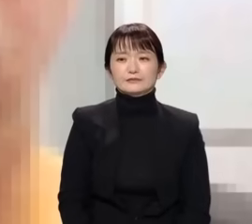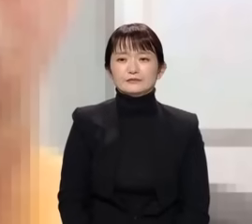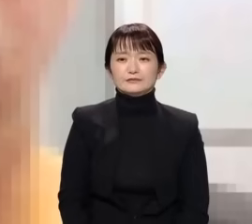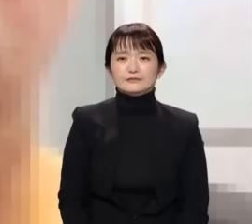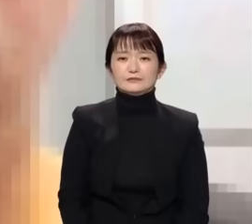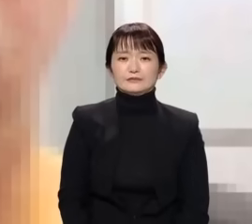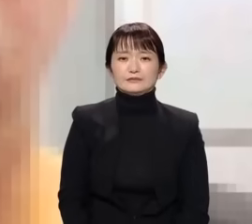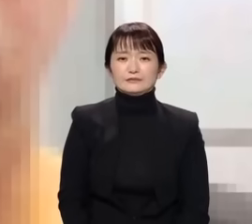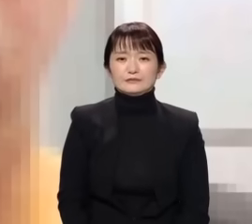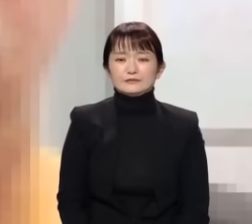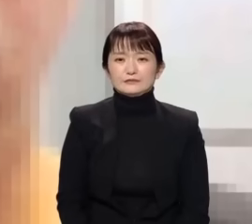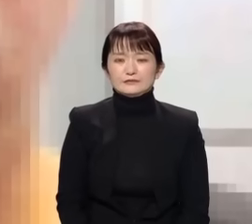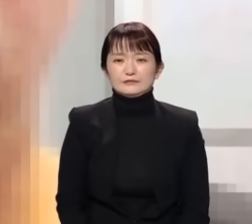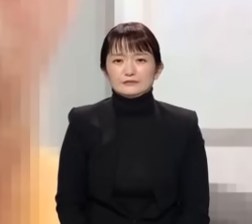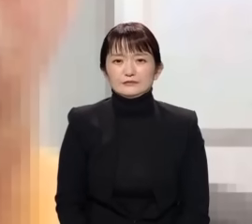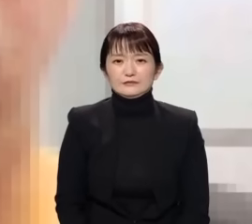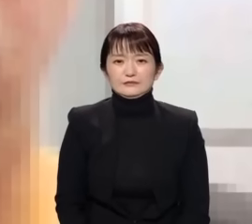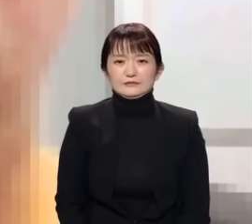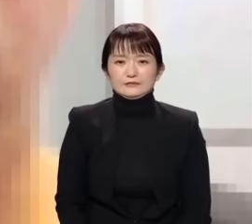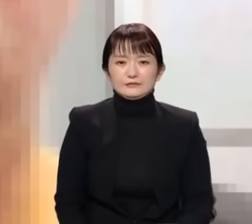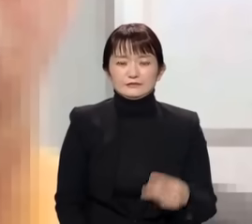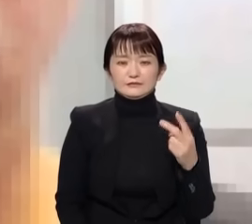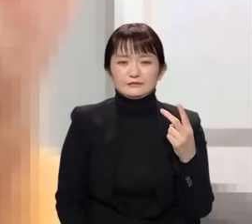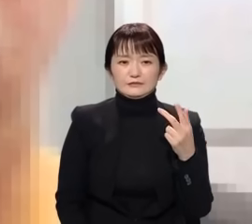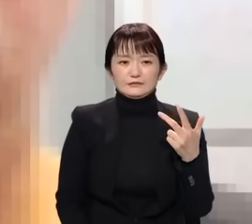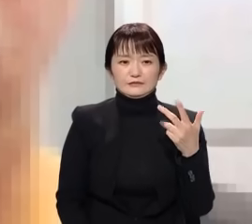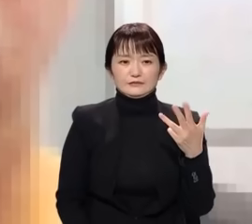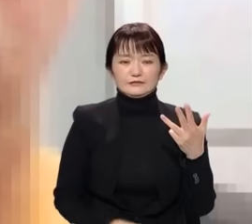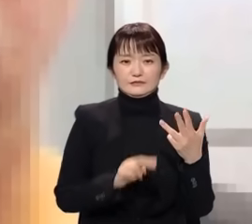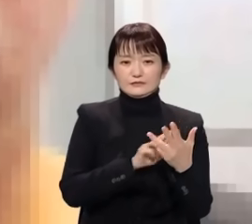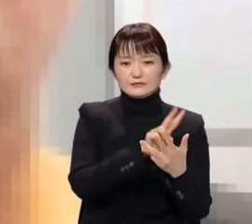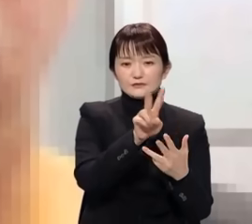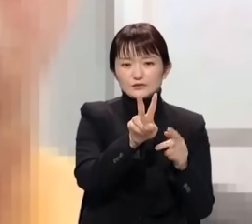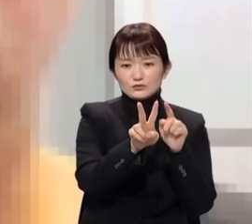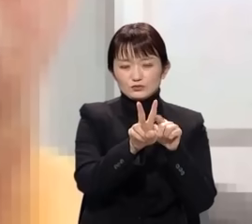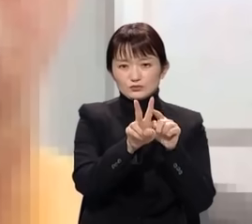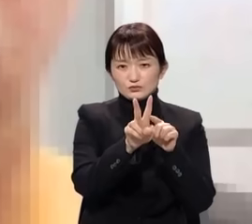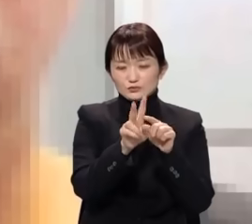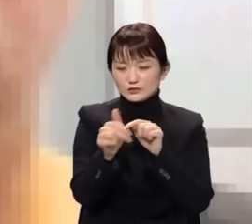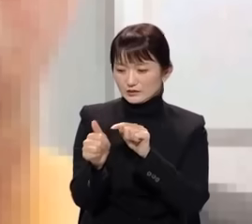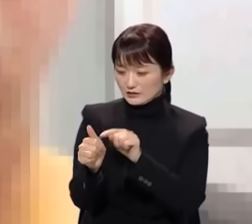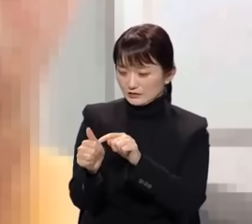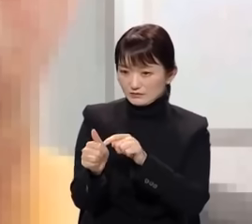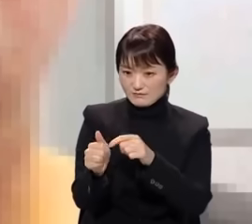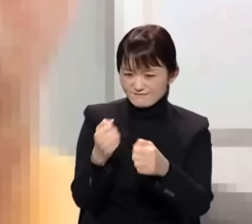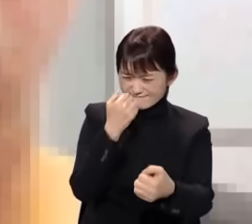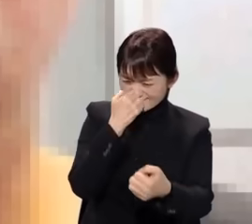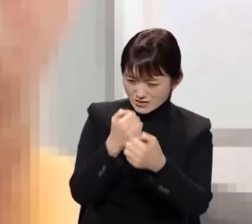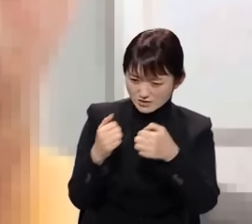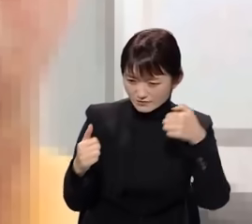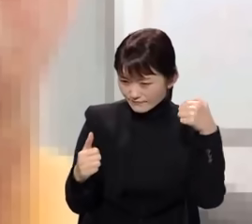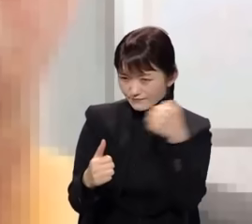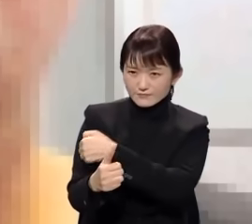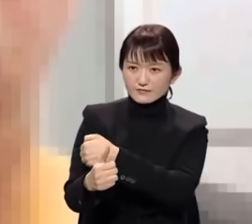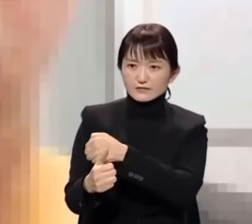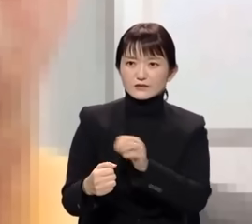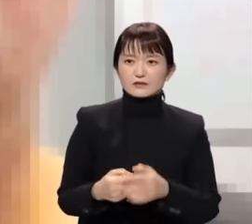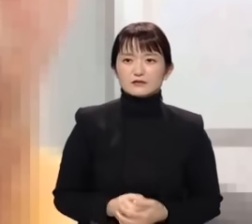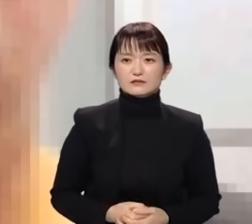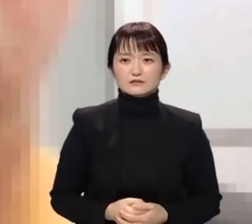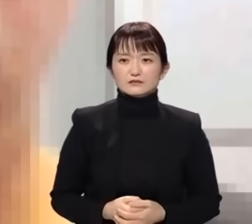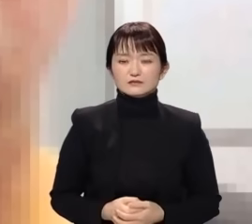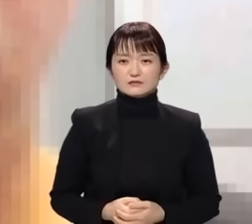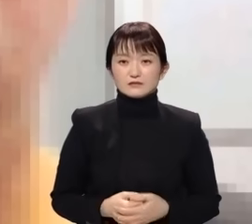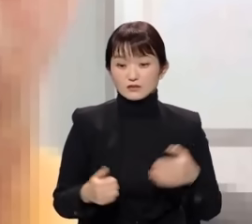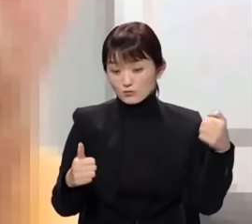명이 7~8명의 가해자 무리 그중에 두 명이 피해자를 일방적으로 폭행을 자 전과 후에 자 얼굴 형태가 저렇게